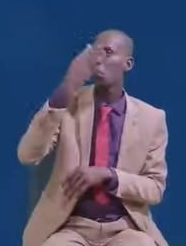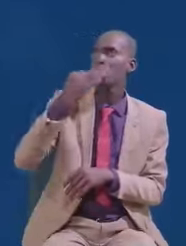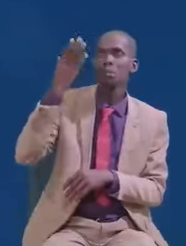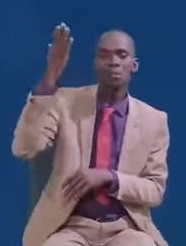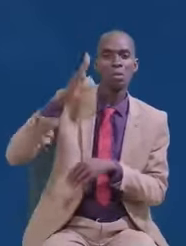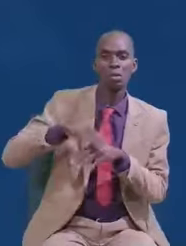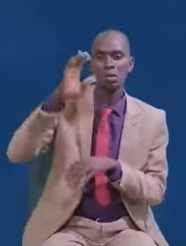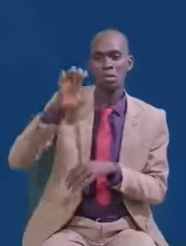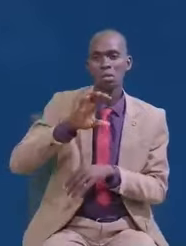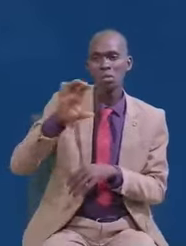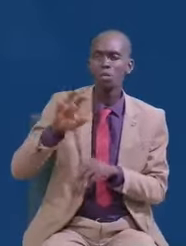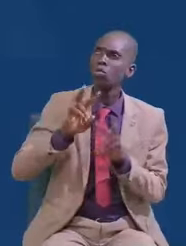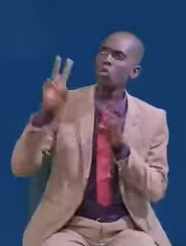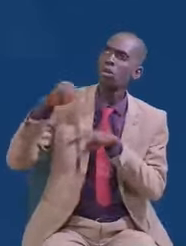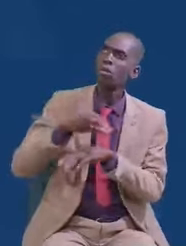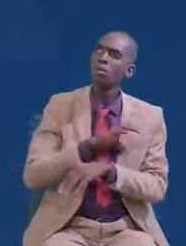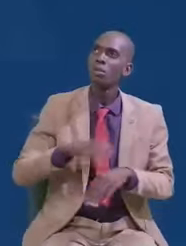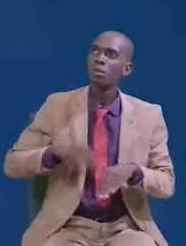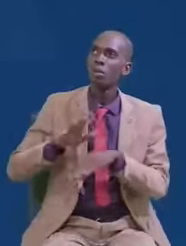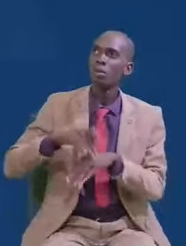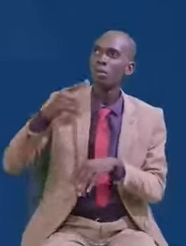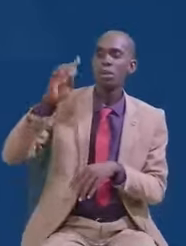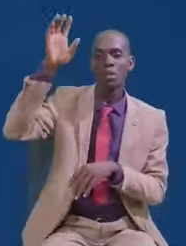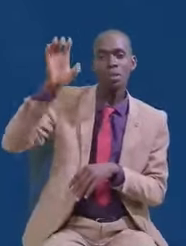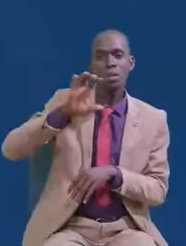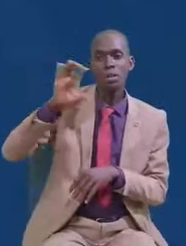Regardez-le à la croix. Pas de force.